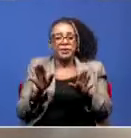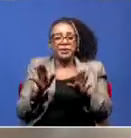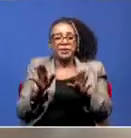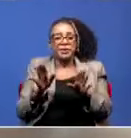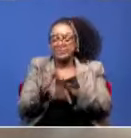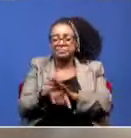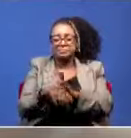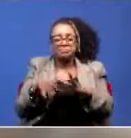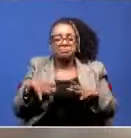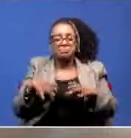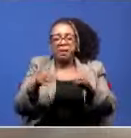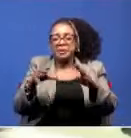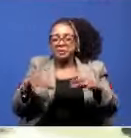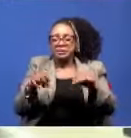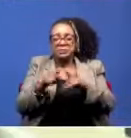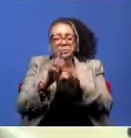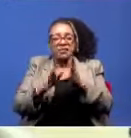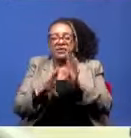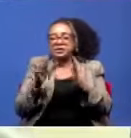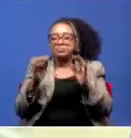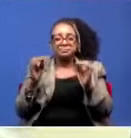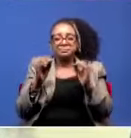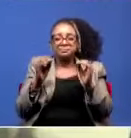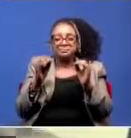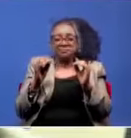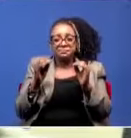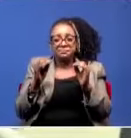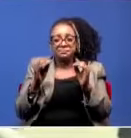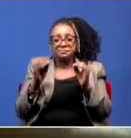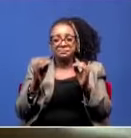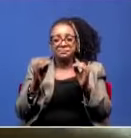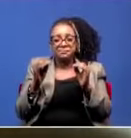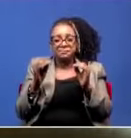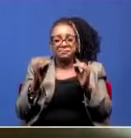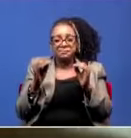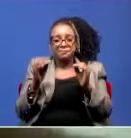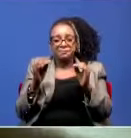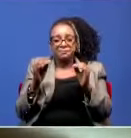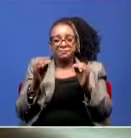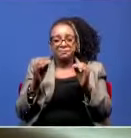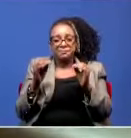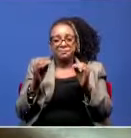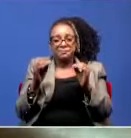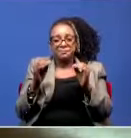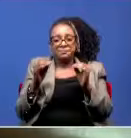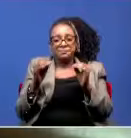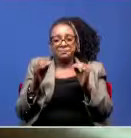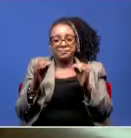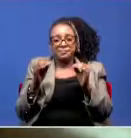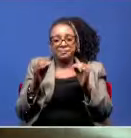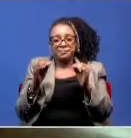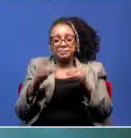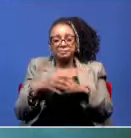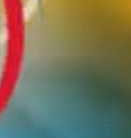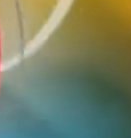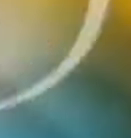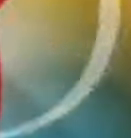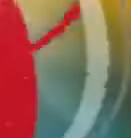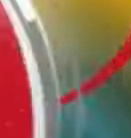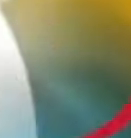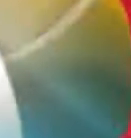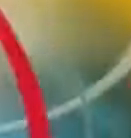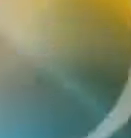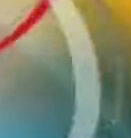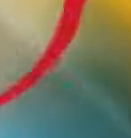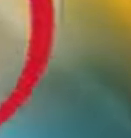deep massage kama athletes. Steve Keter, NTV, makala ya Jungu Kuu la Sporti.